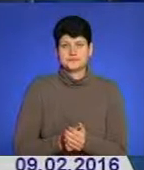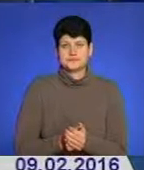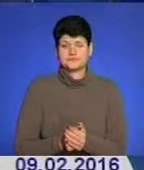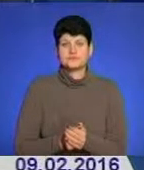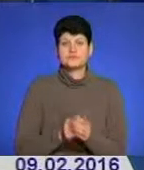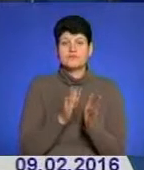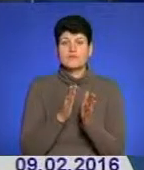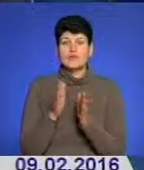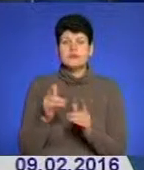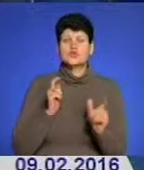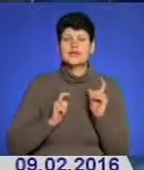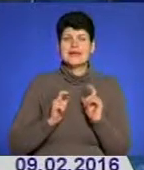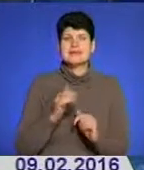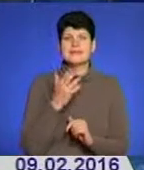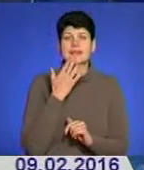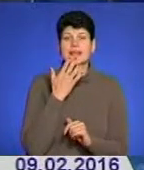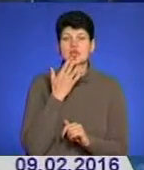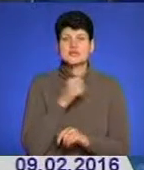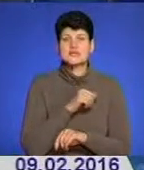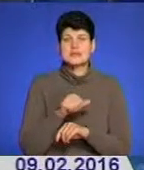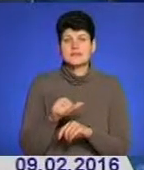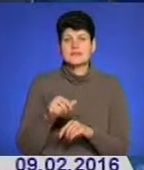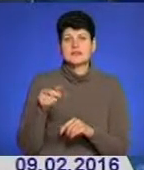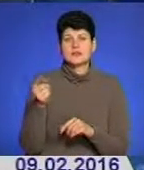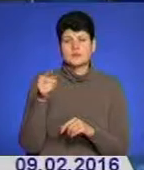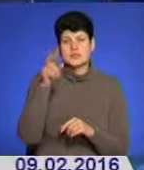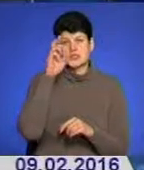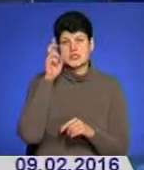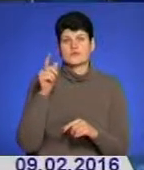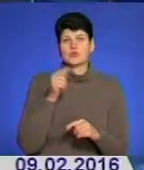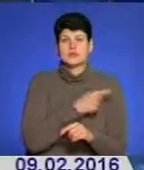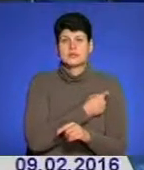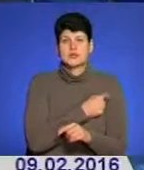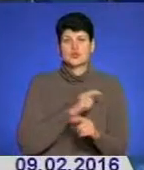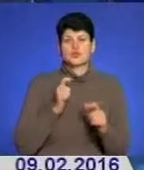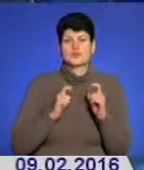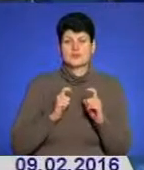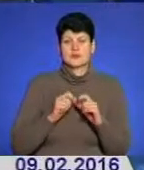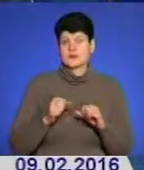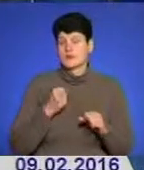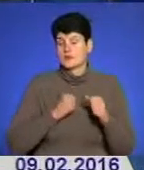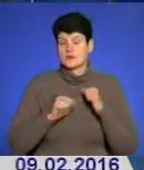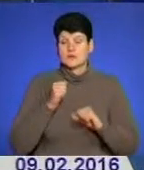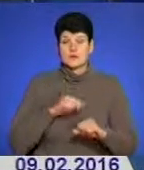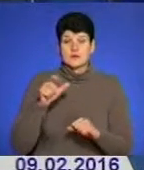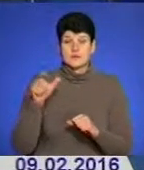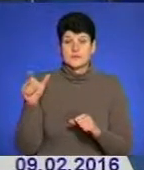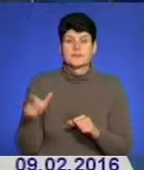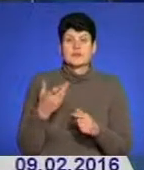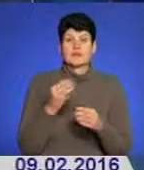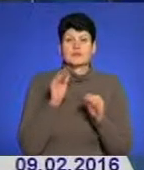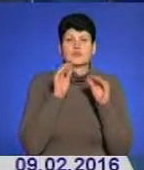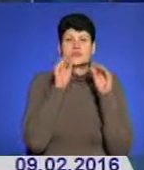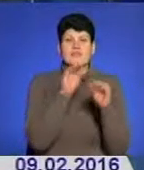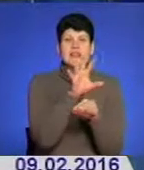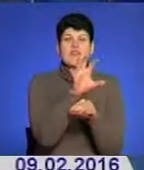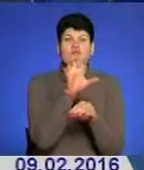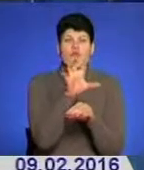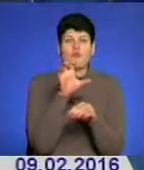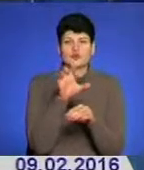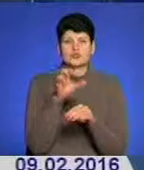Поведінка студентів-іноземців Тернопільського державного медичного університету обурила користувачів соцмереж. У Фейсбук вихованці закладу розмістили фото із заняття